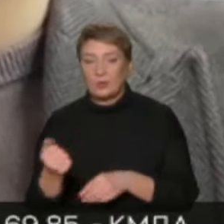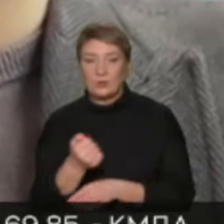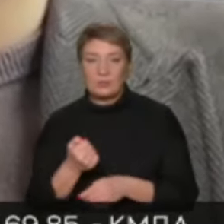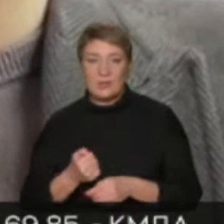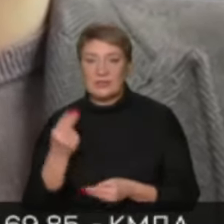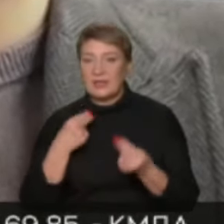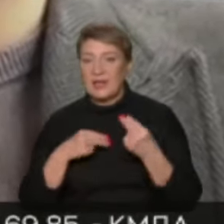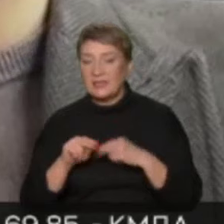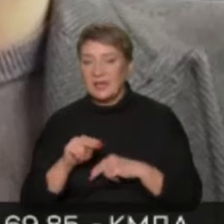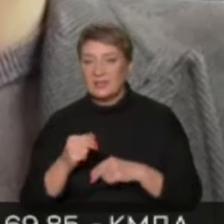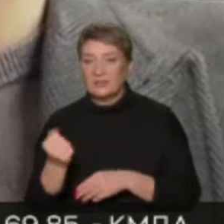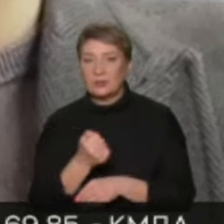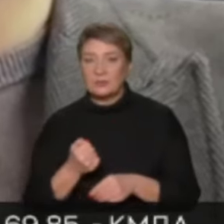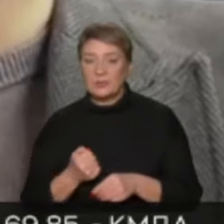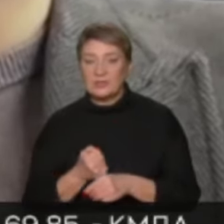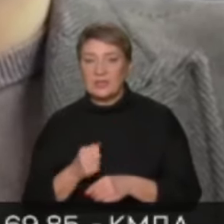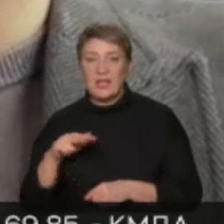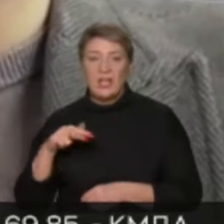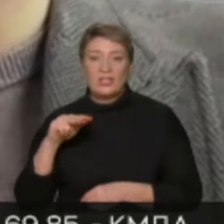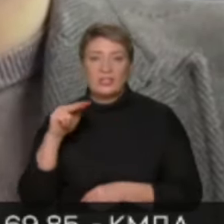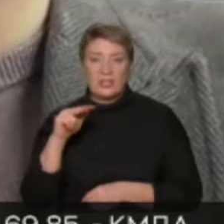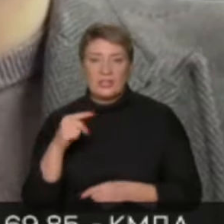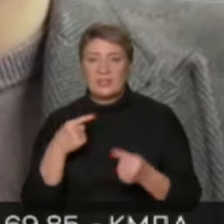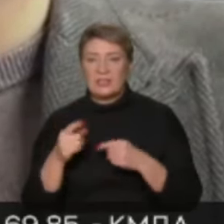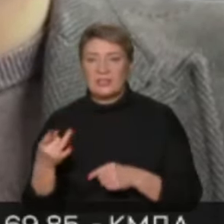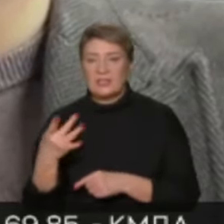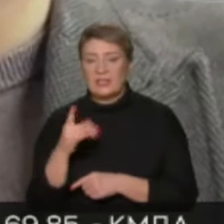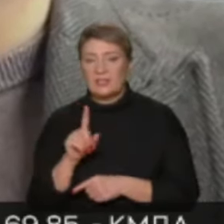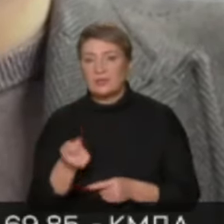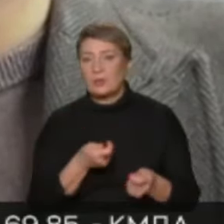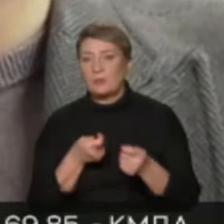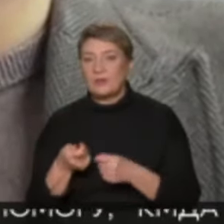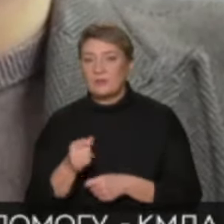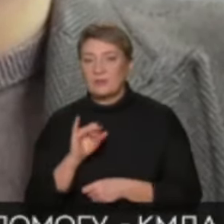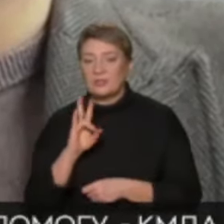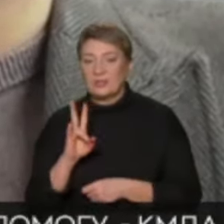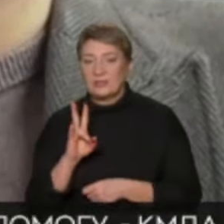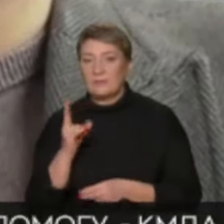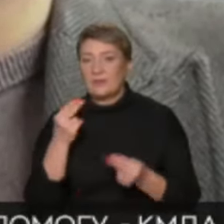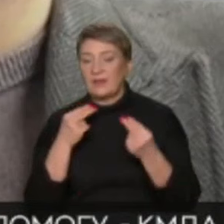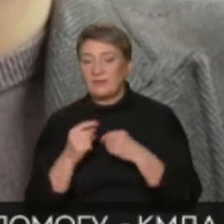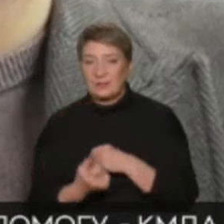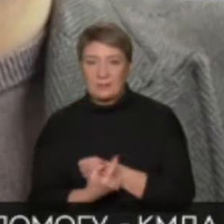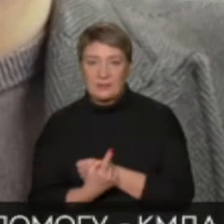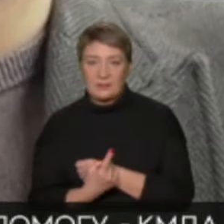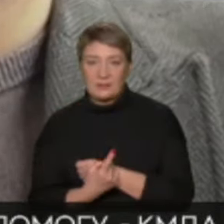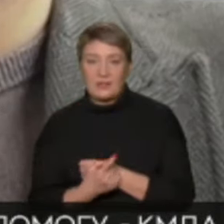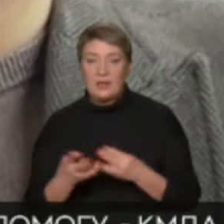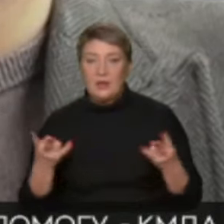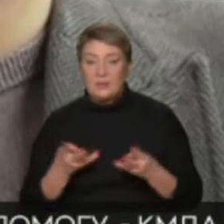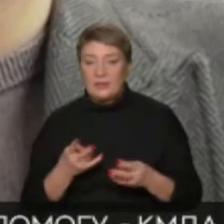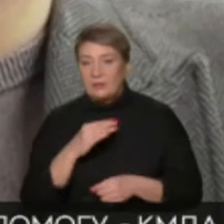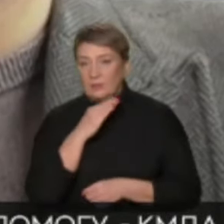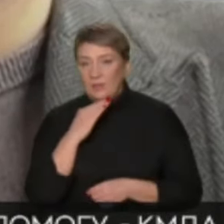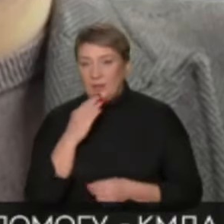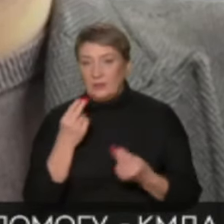якісного озброєння, тому що от шахеди і інші ракети, ну, все, що постачає Іран, воно ефективно себе проявляє. Для цього потрібно багато грошей, для цього